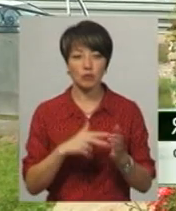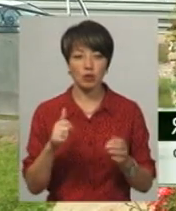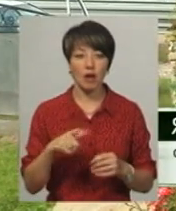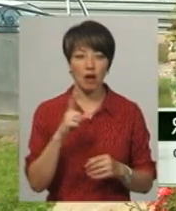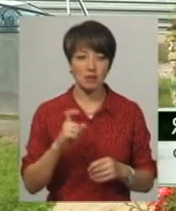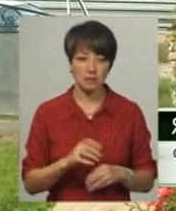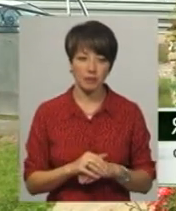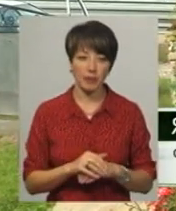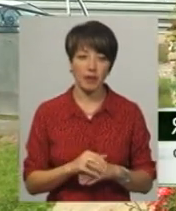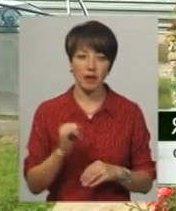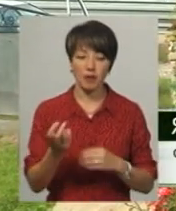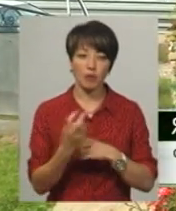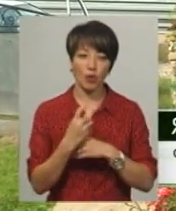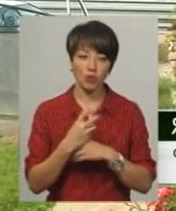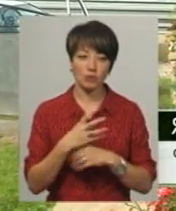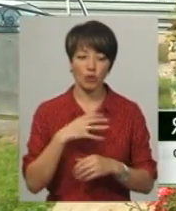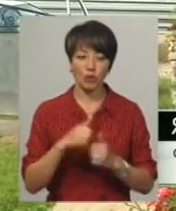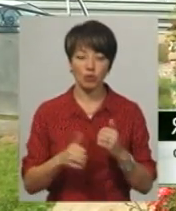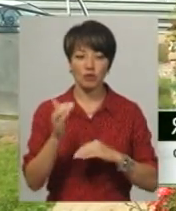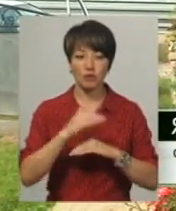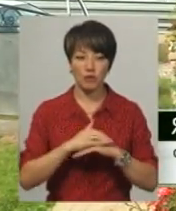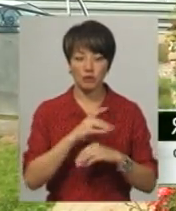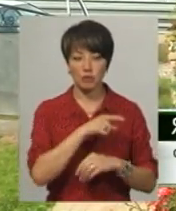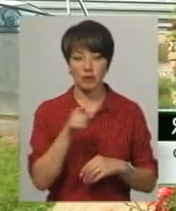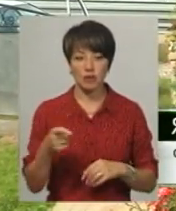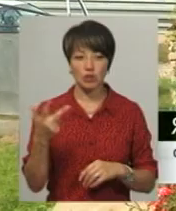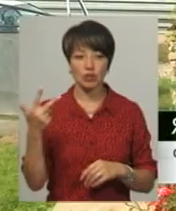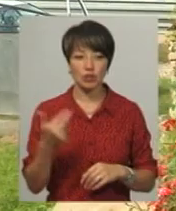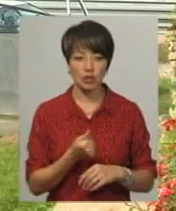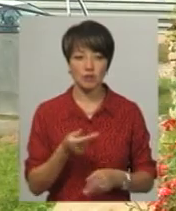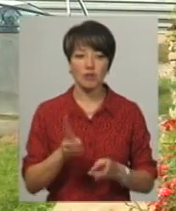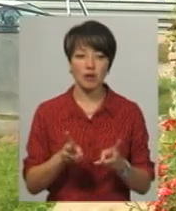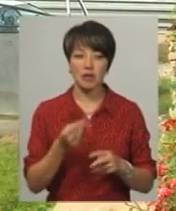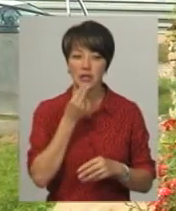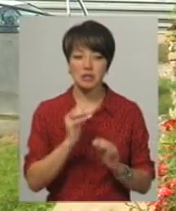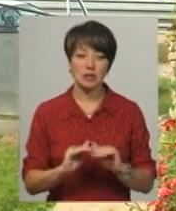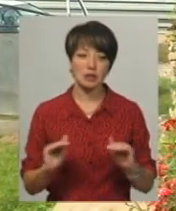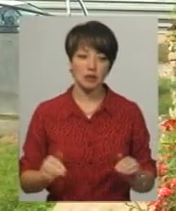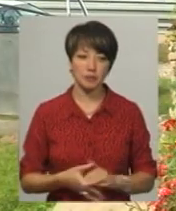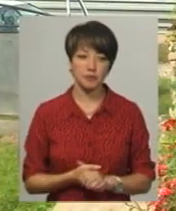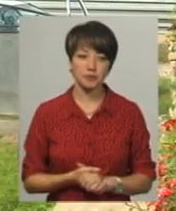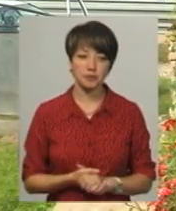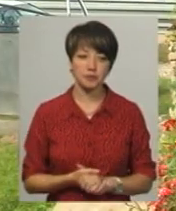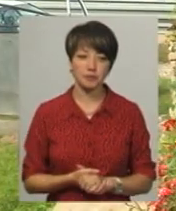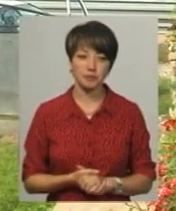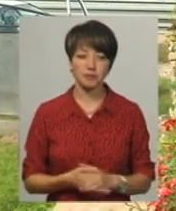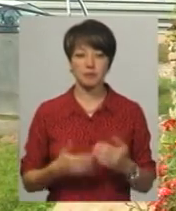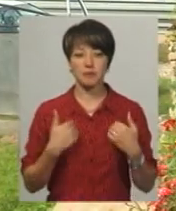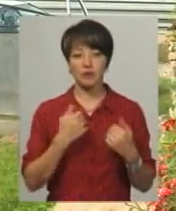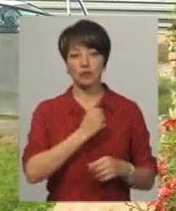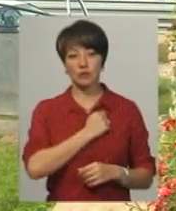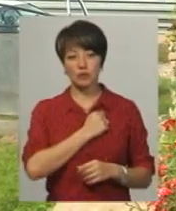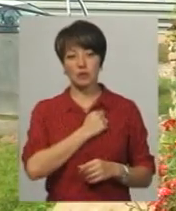газ. От, і вона до мене приходила кожен вечір на протязі 3 тижнів і варила їсти дітям. От, мені було їй